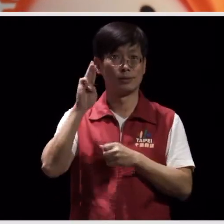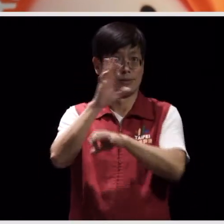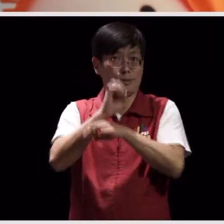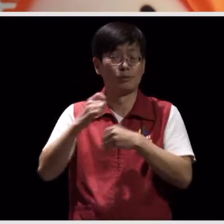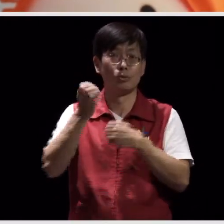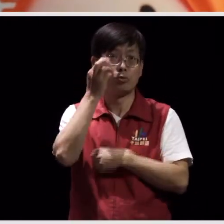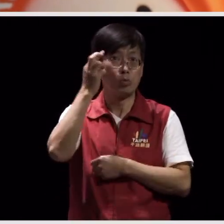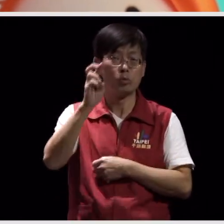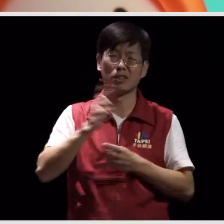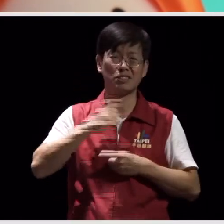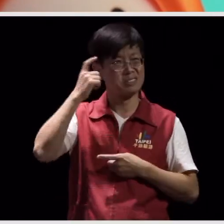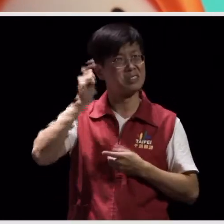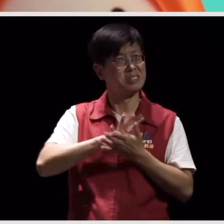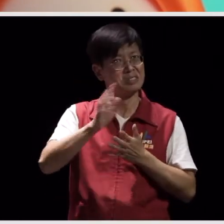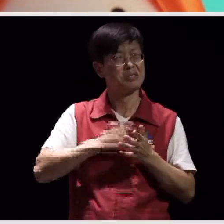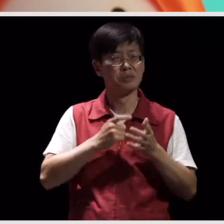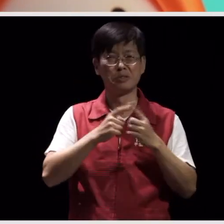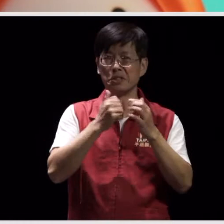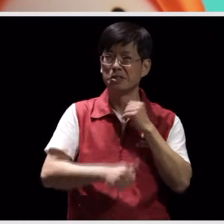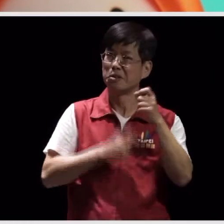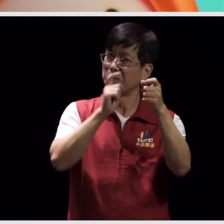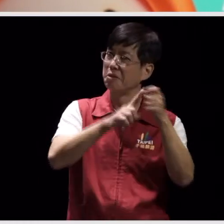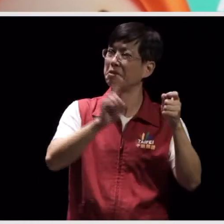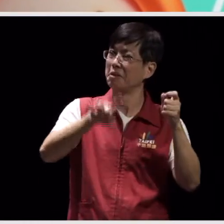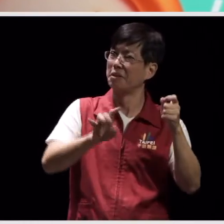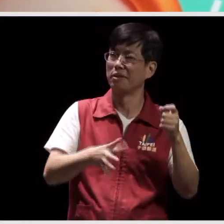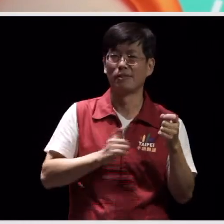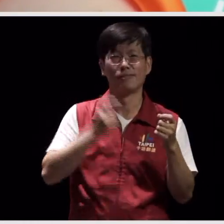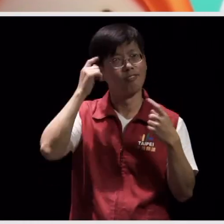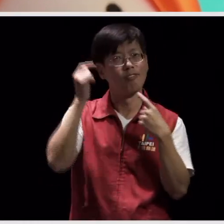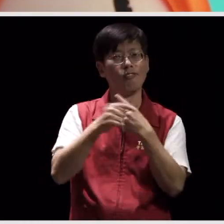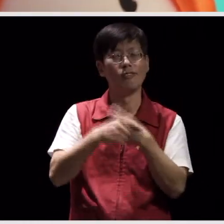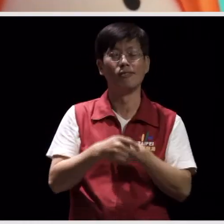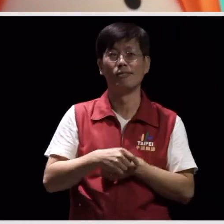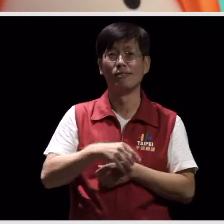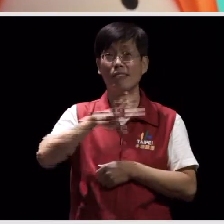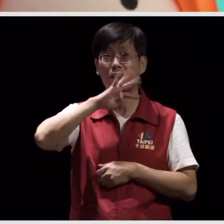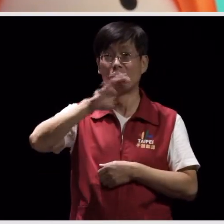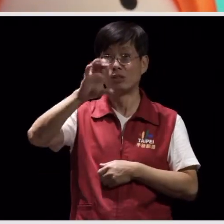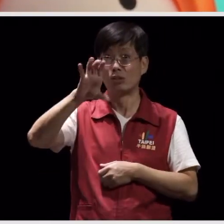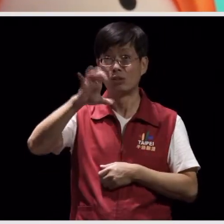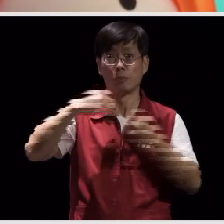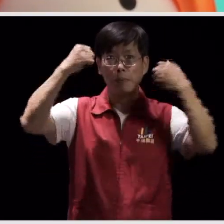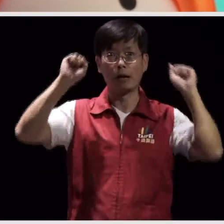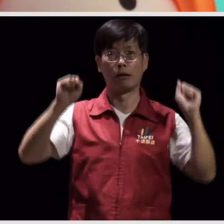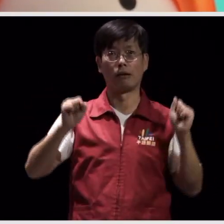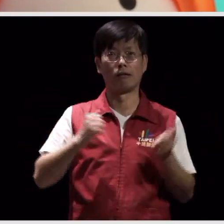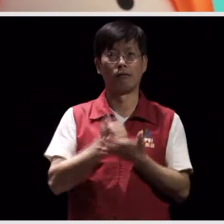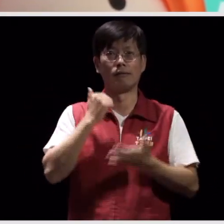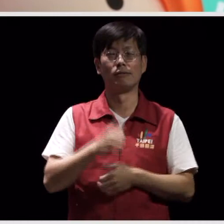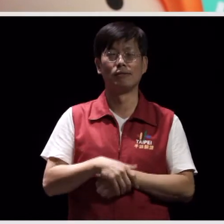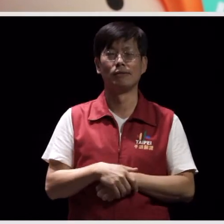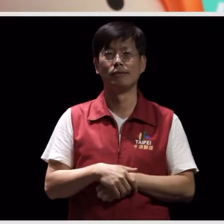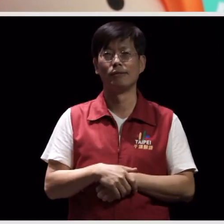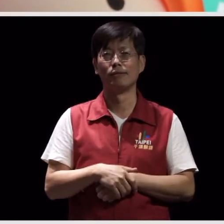他可能要思考他人生的方向，未来要怎么走吧？我也不知道这样。他在他99岁的时候顺利毕业了。